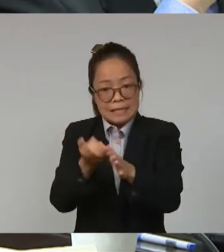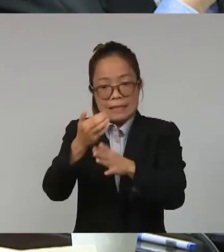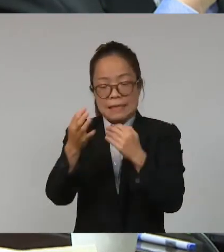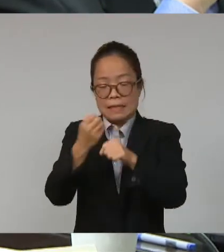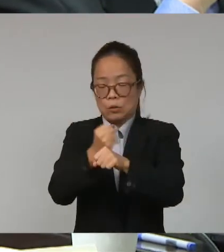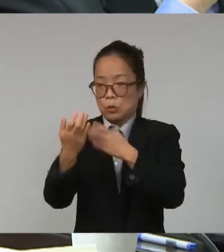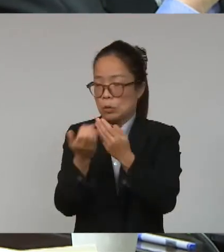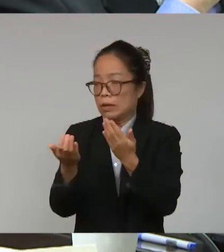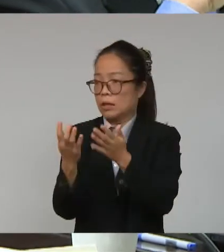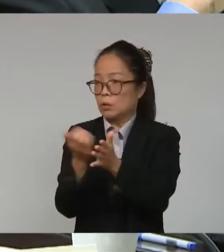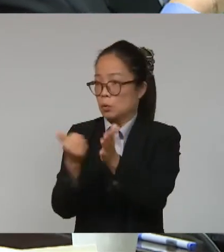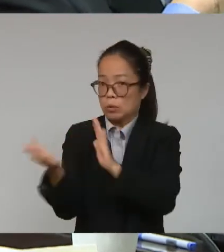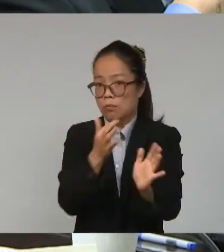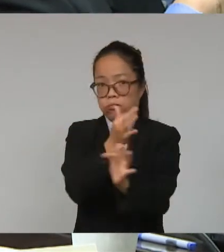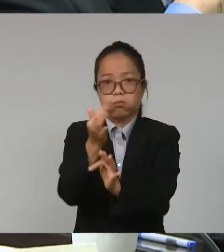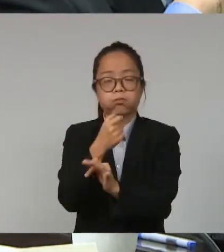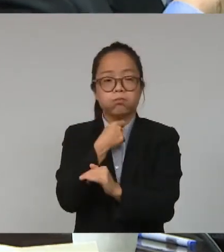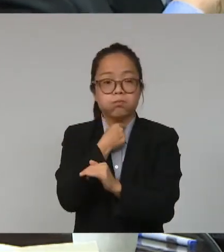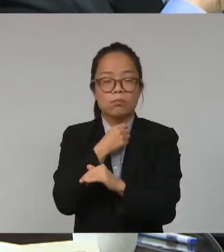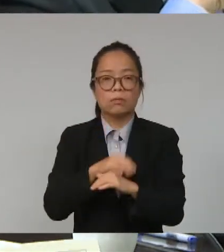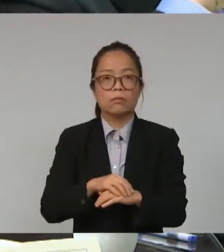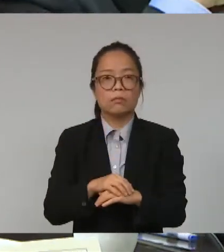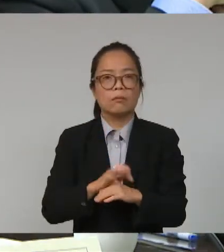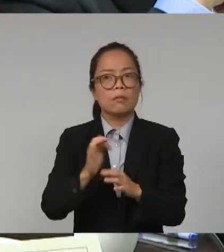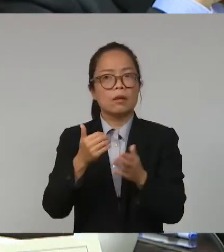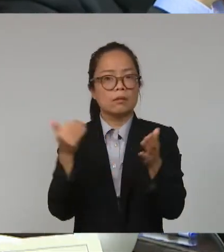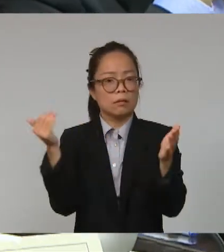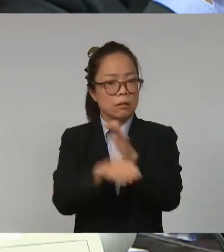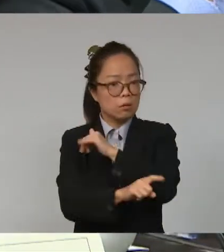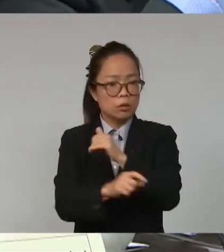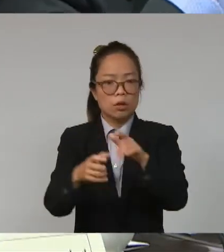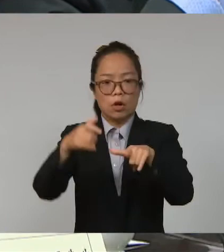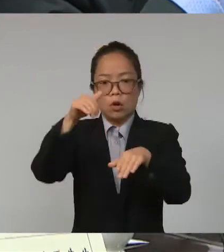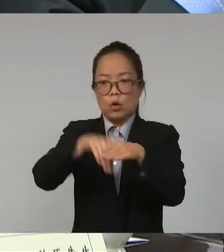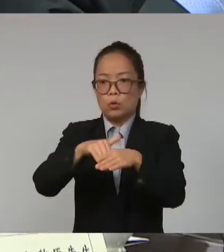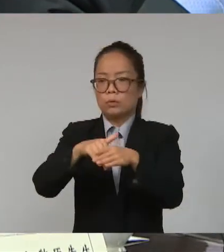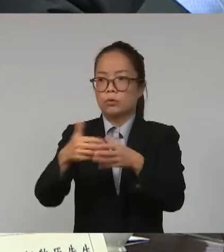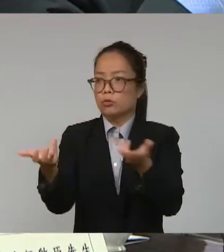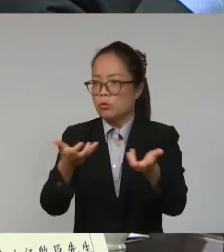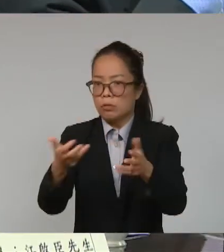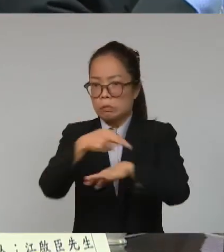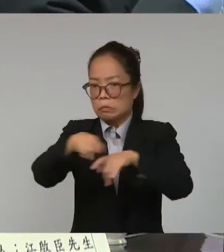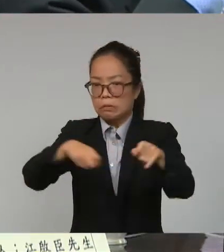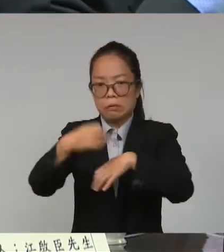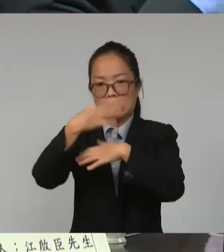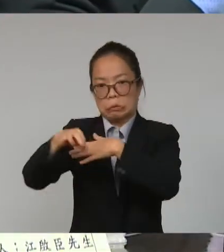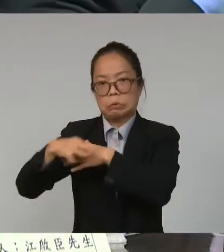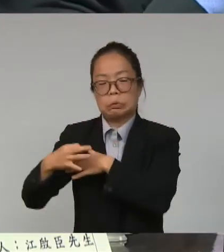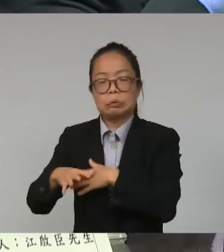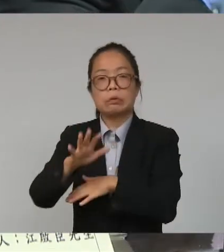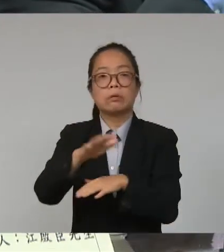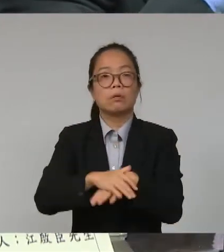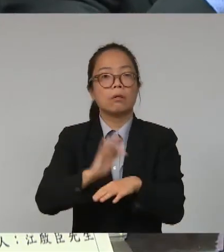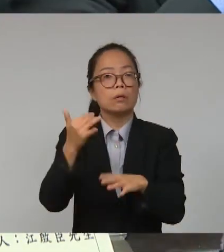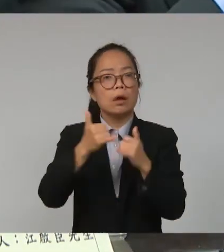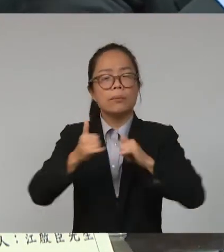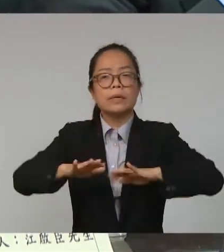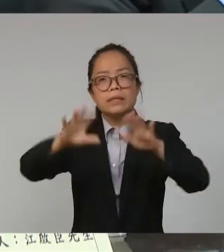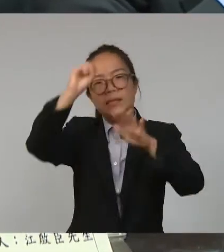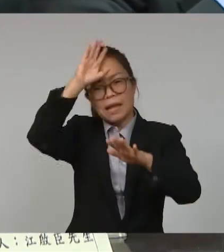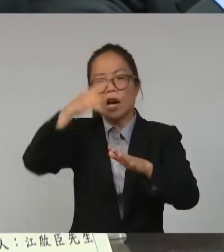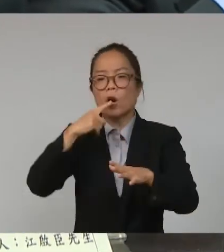准备跟配套，但是最后这个选务规划并不周到。可是呢，民进党却只